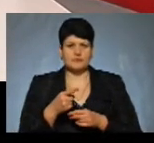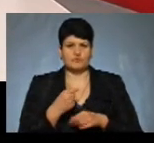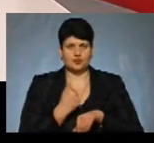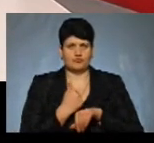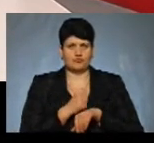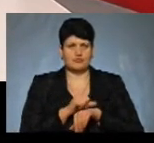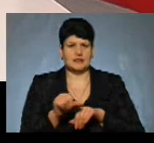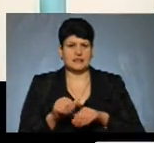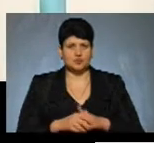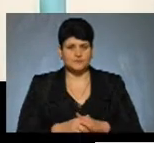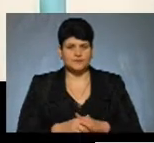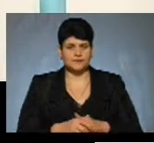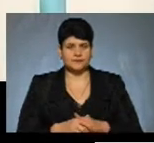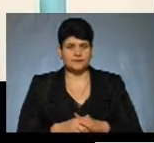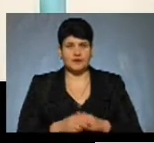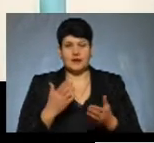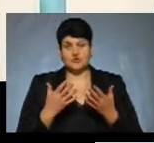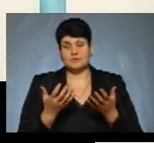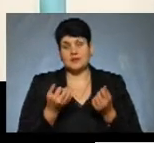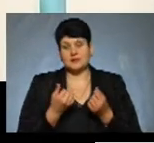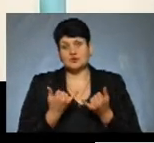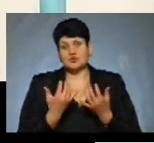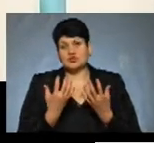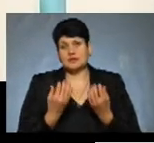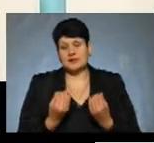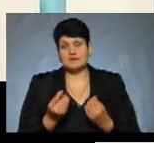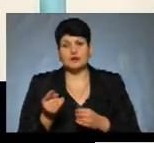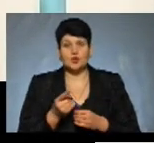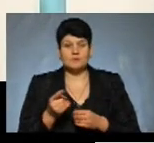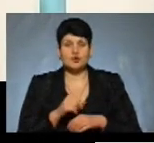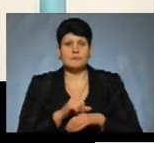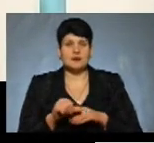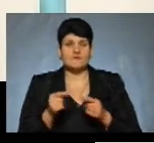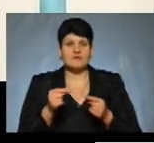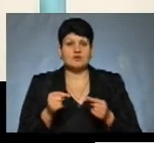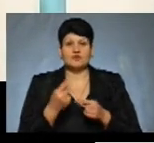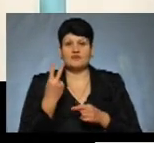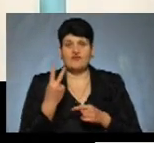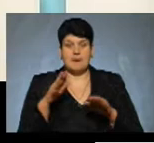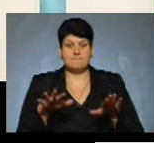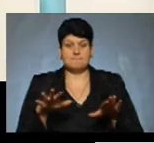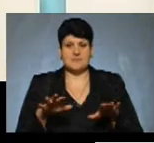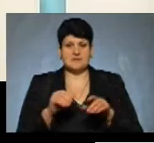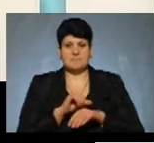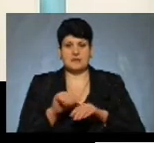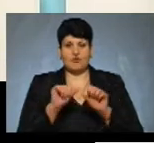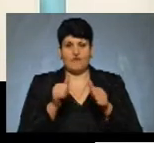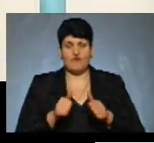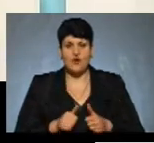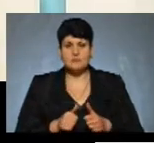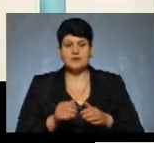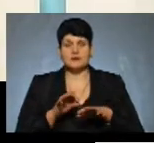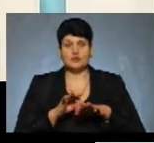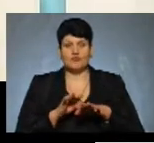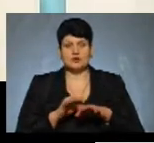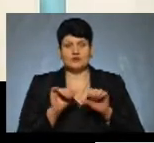митниці? Якщо брати, то на сьогоднішній день Тернопільською митницею визначено два місця митного оформлення, де здійснюється оформлення транспортних